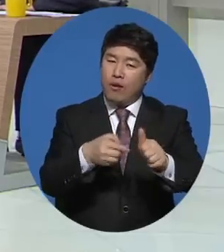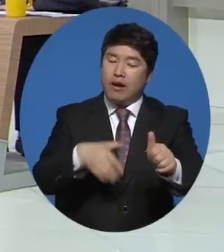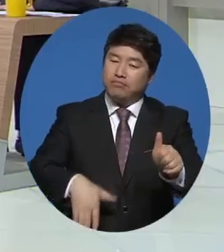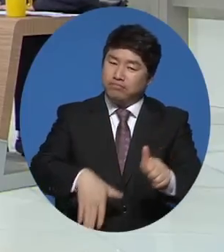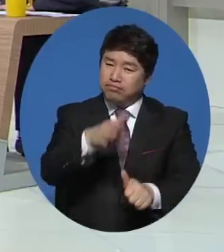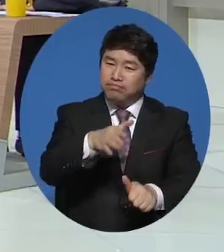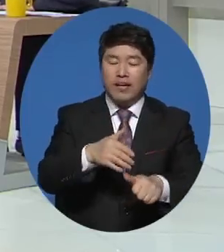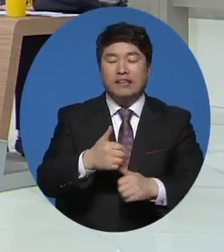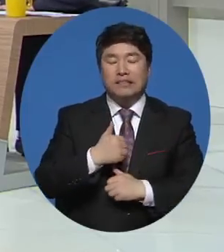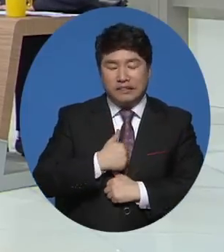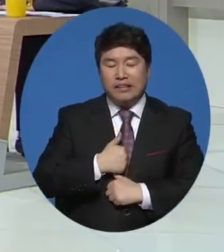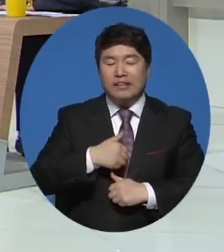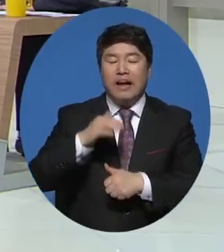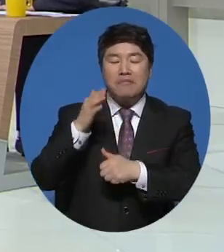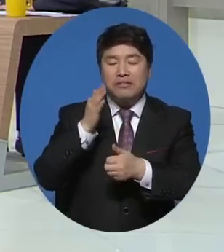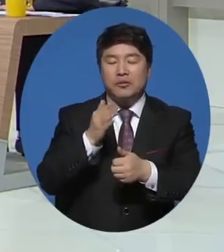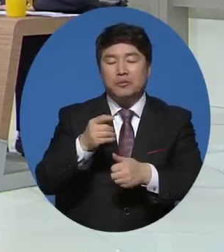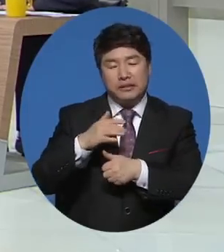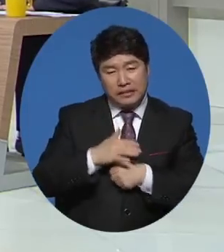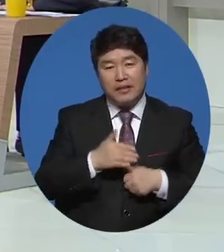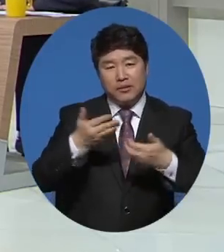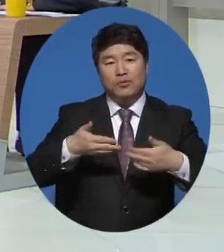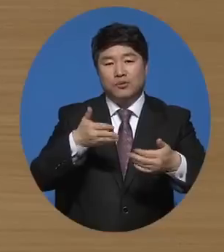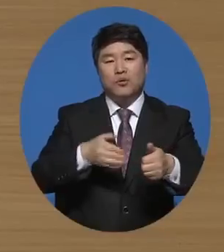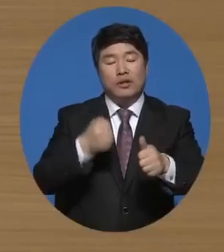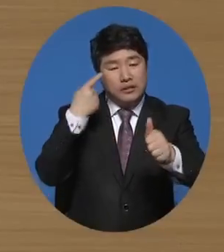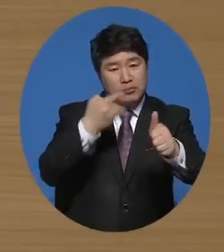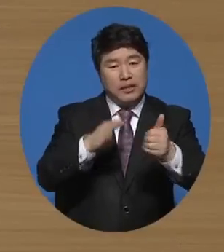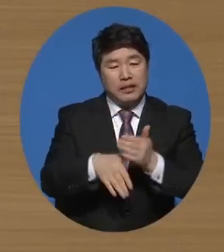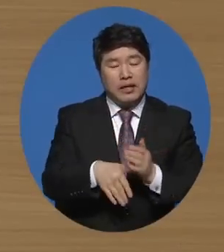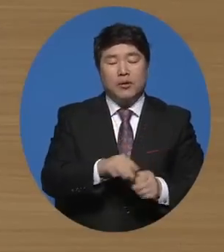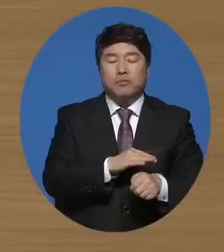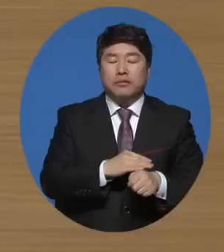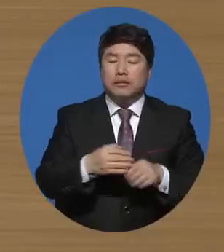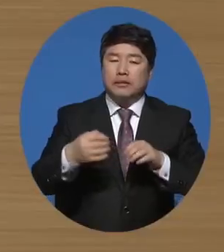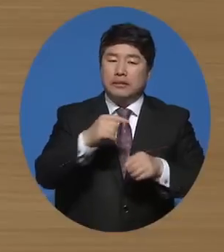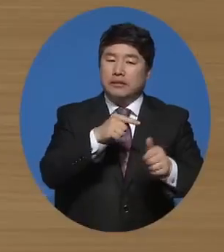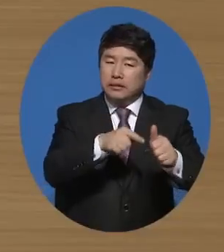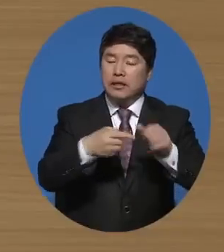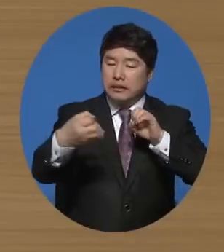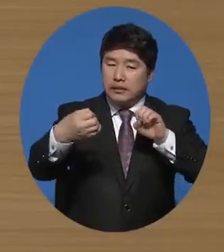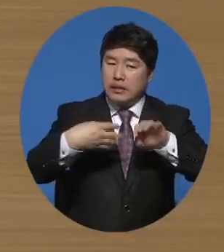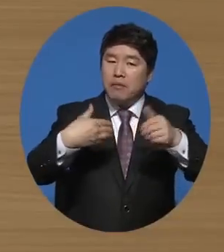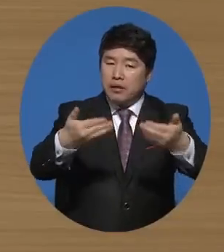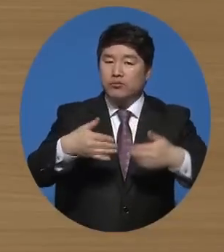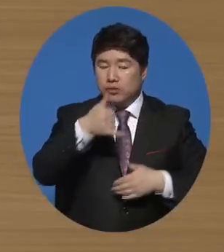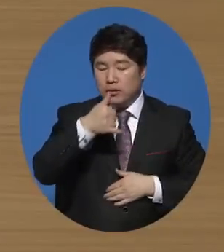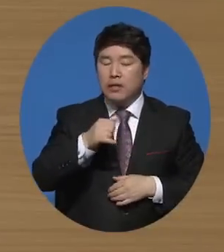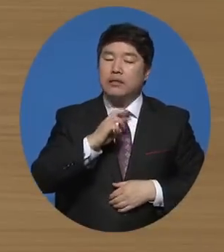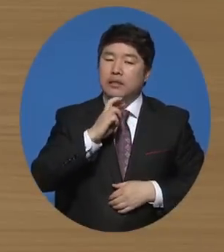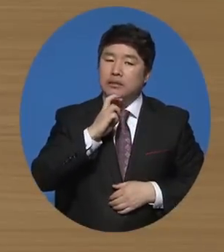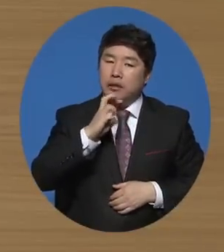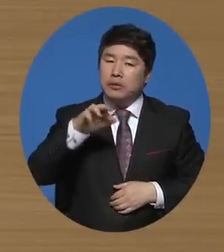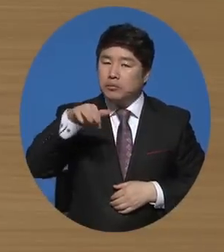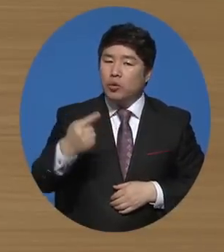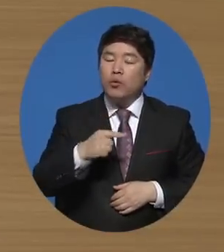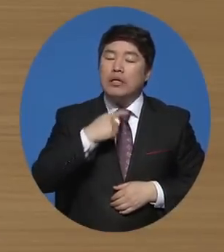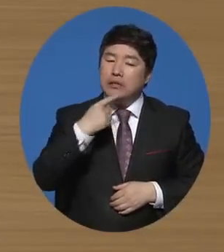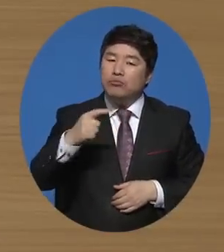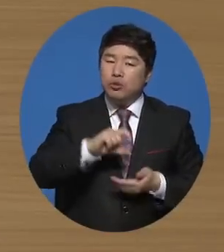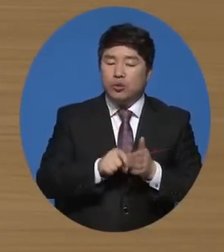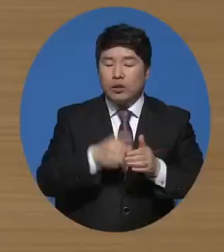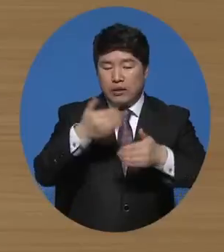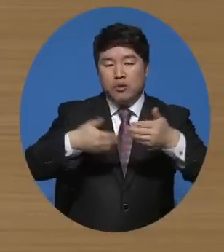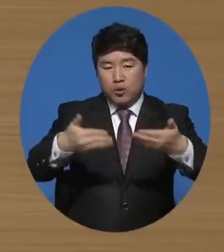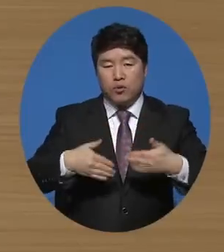자제해 주시고요 질문을 할 때 상대 후보가 최소한 답변할 수 있는 시간 뭐 최소 30분에서 한 1분 정도는 남겨 놓고 질문해